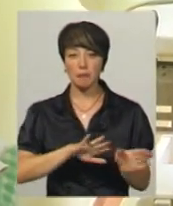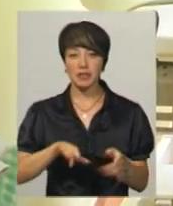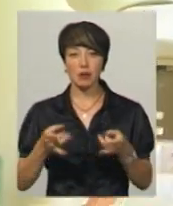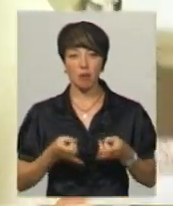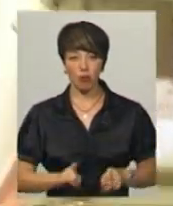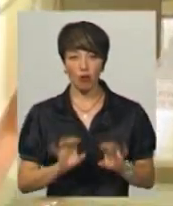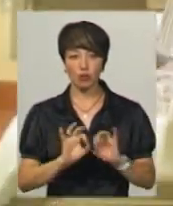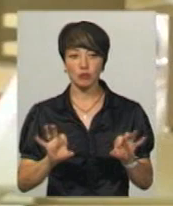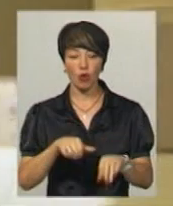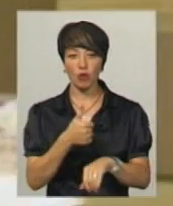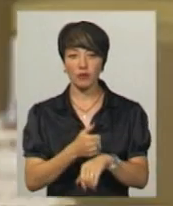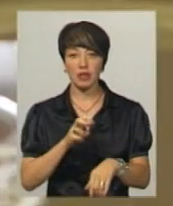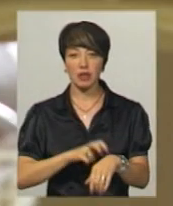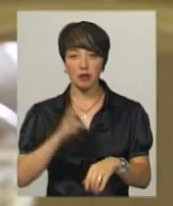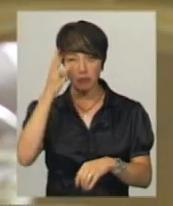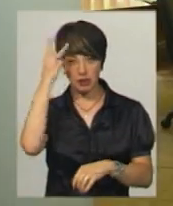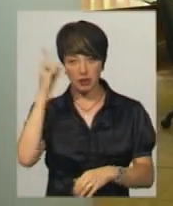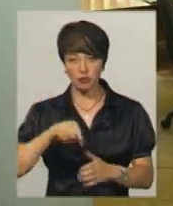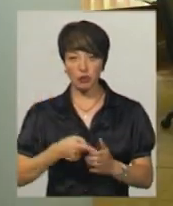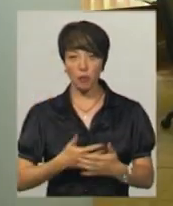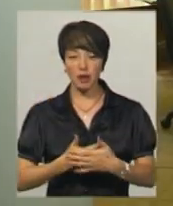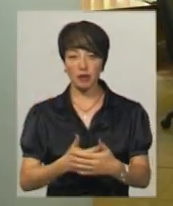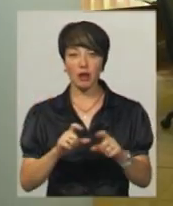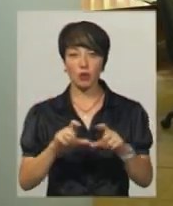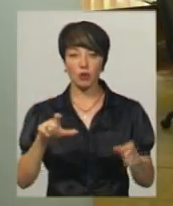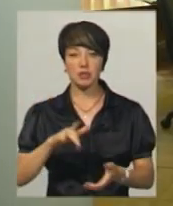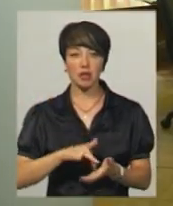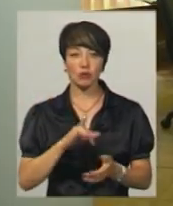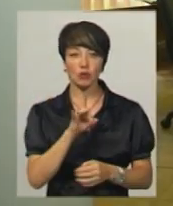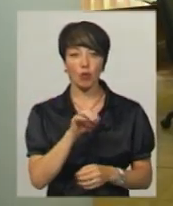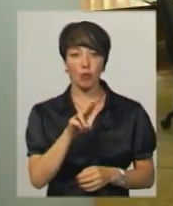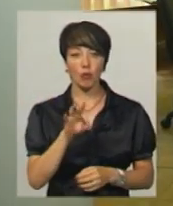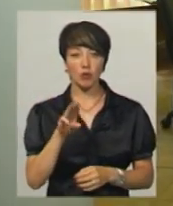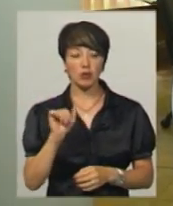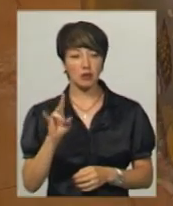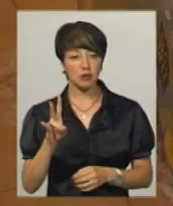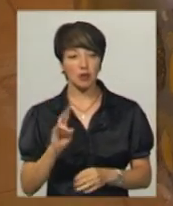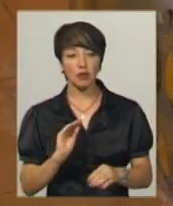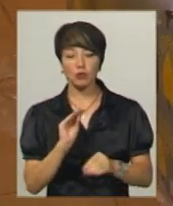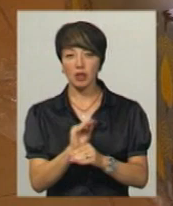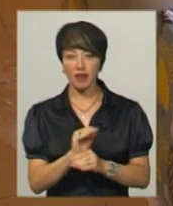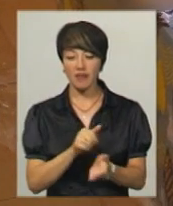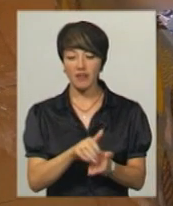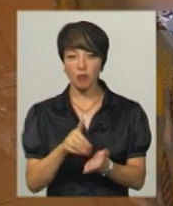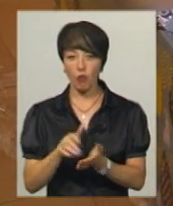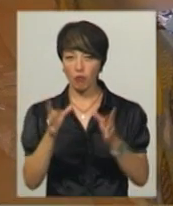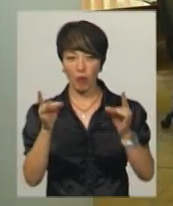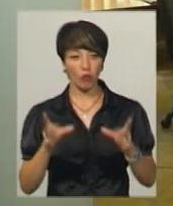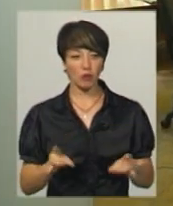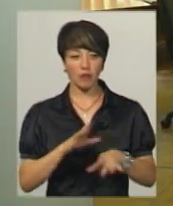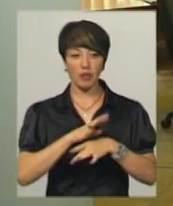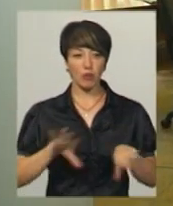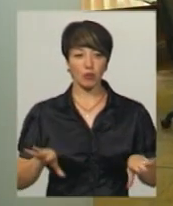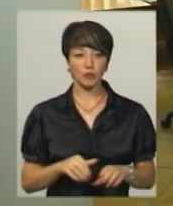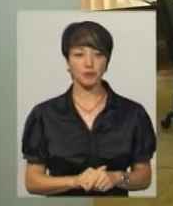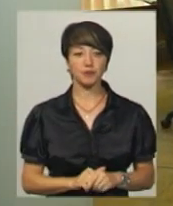пологів, розповідає головний лікар Хмельницького міського перинатального центру Андрій Ропотан. Додає, відмов від бебі-боксів не було. Дуже добре,